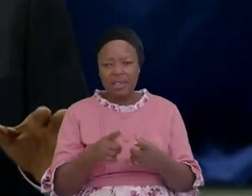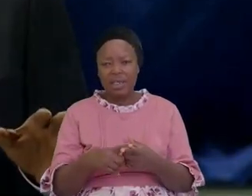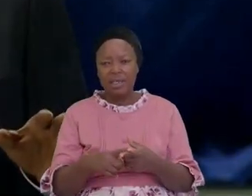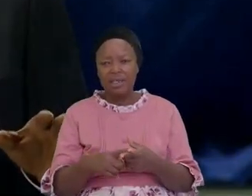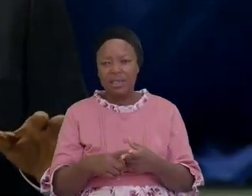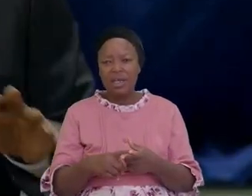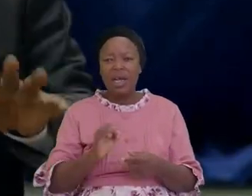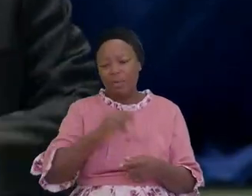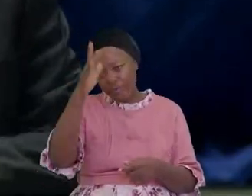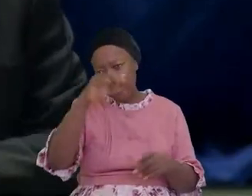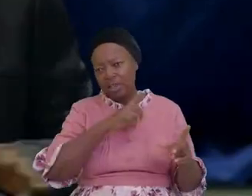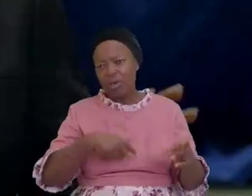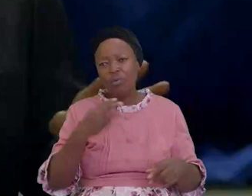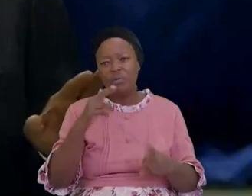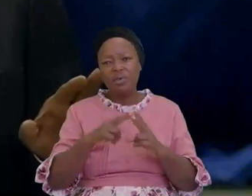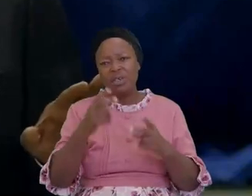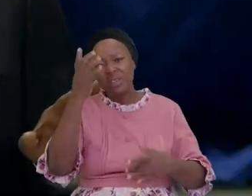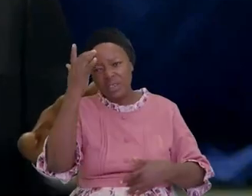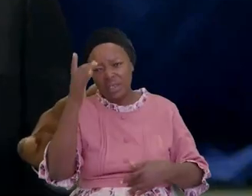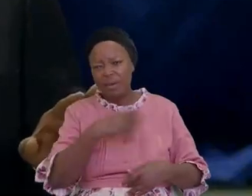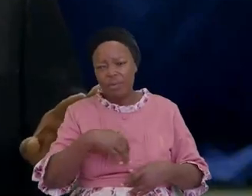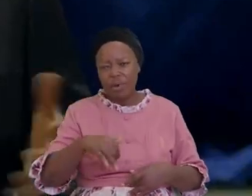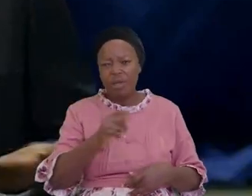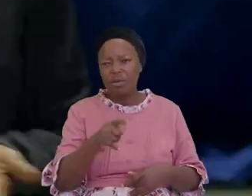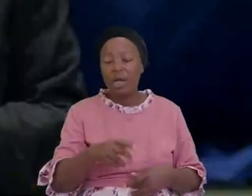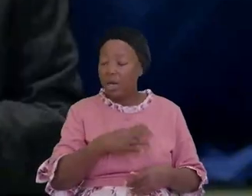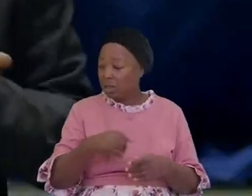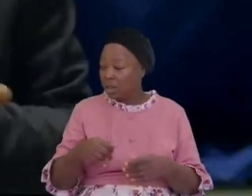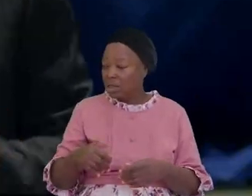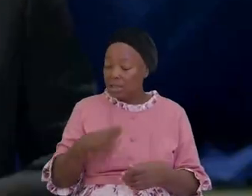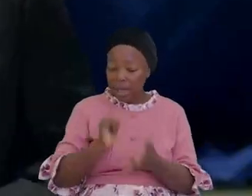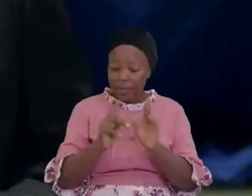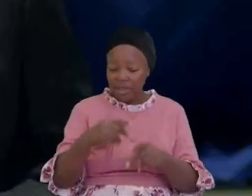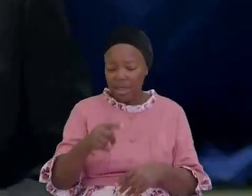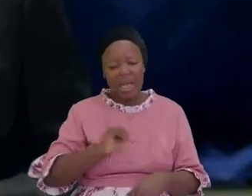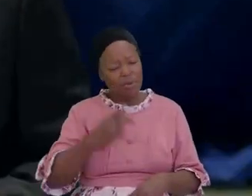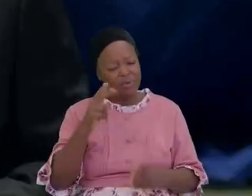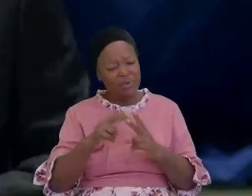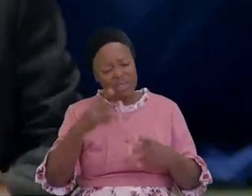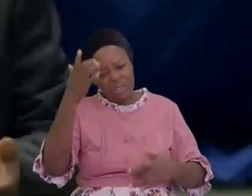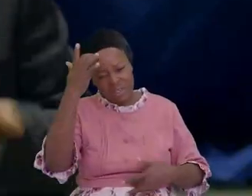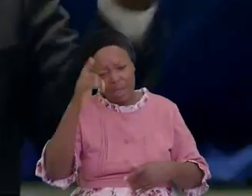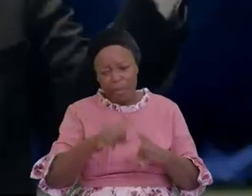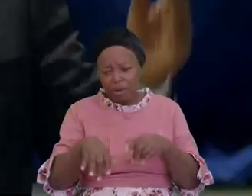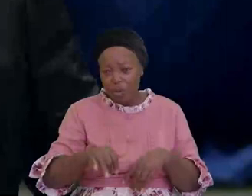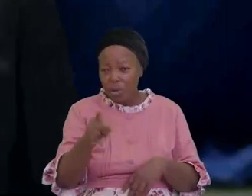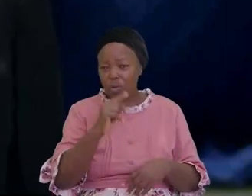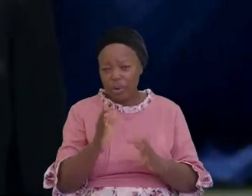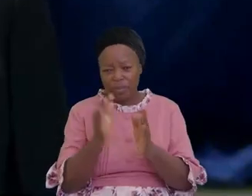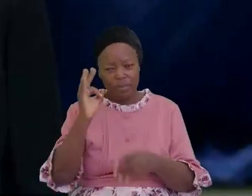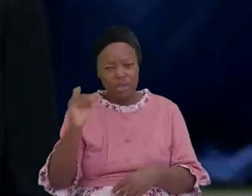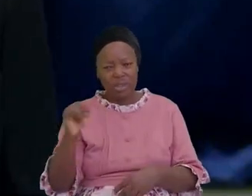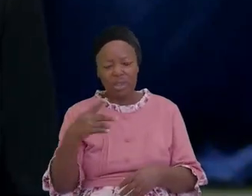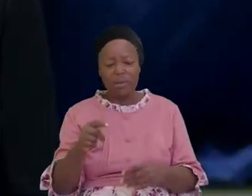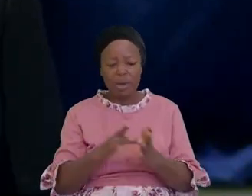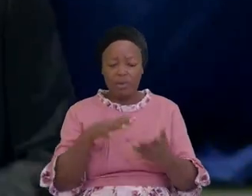Et j'étais vraiment sauvé. Et pendant que tu prêchais, enseignais l'étude biblique seulement,